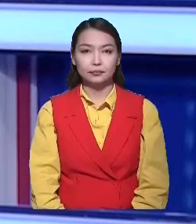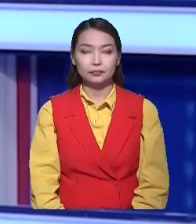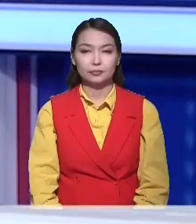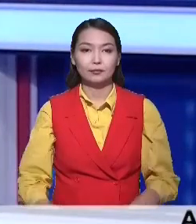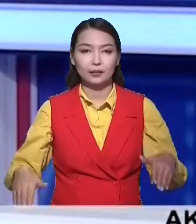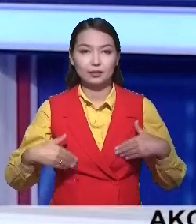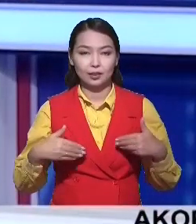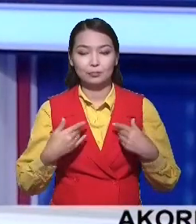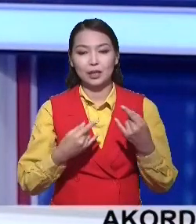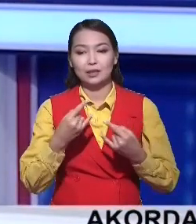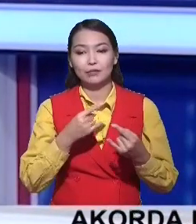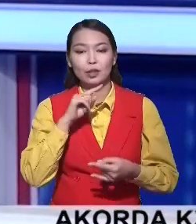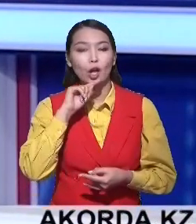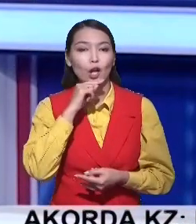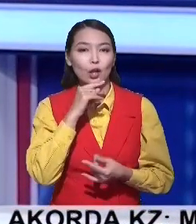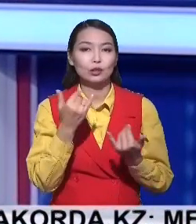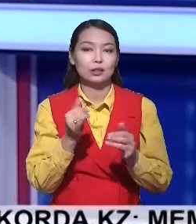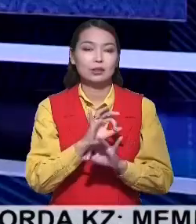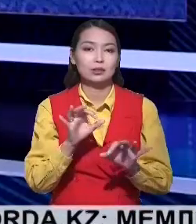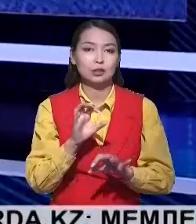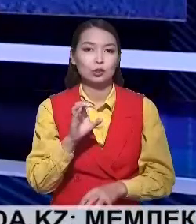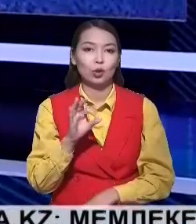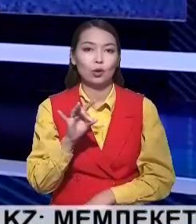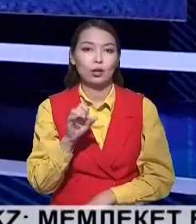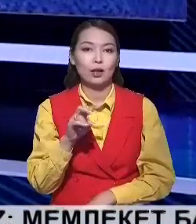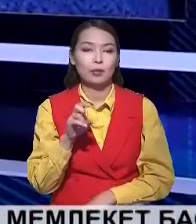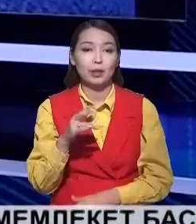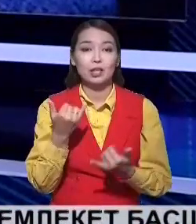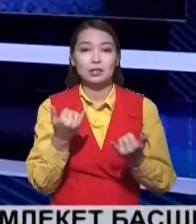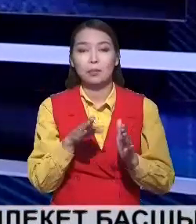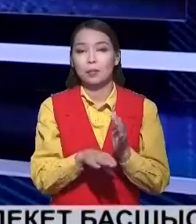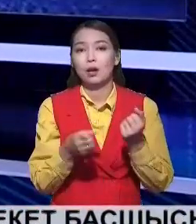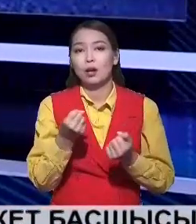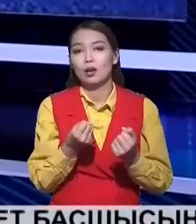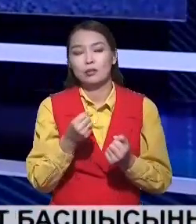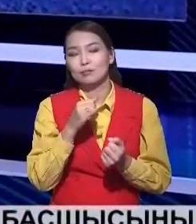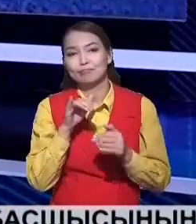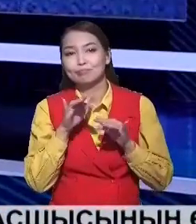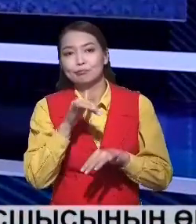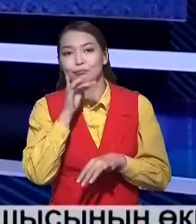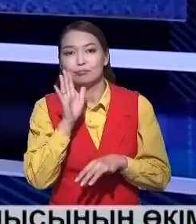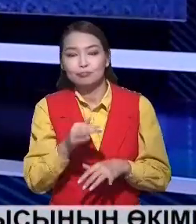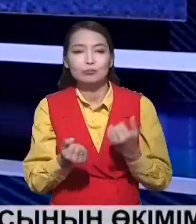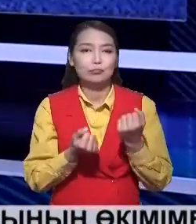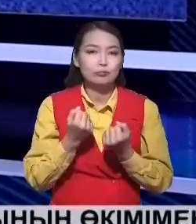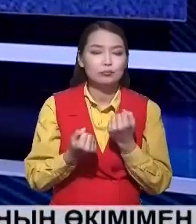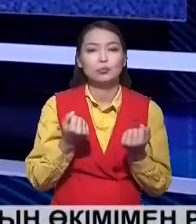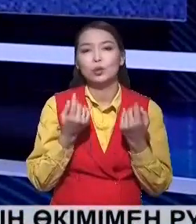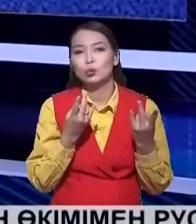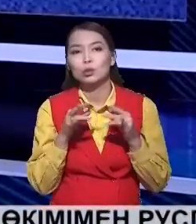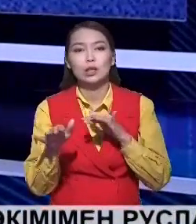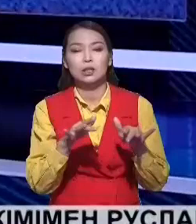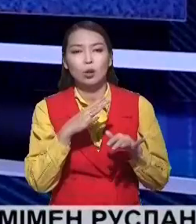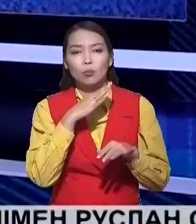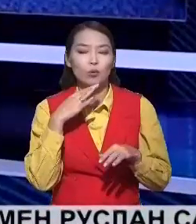Қайырлы кеш, эфирде экономика, студияда мен Сүндет Оралбек. Қазір көліксіз тірлігің өнбейді. Жүріс-тұрысыңның барлығы төрт дөңгелекті техникаға